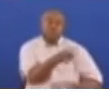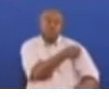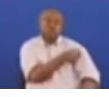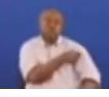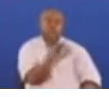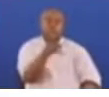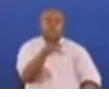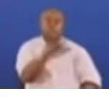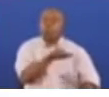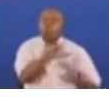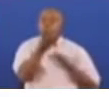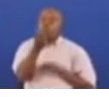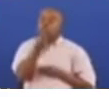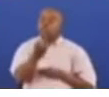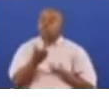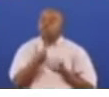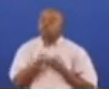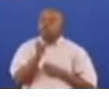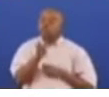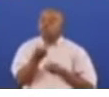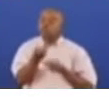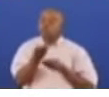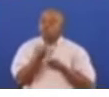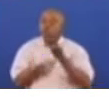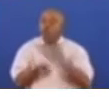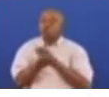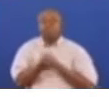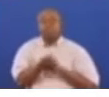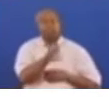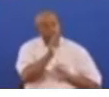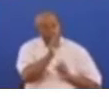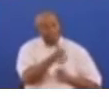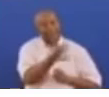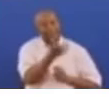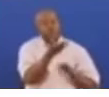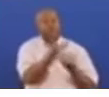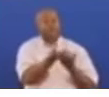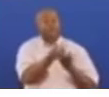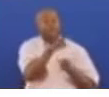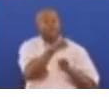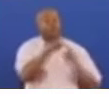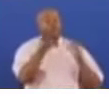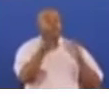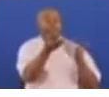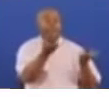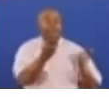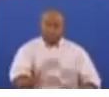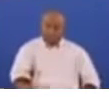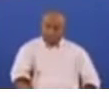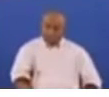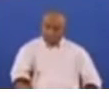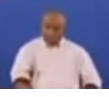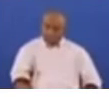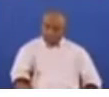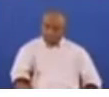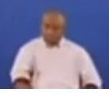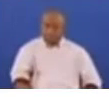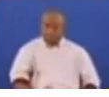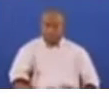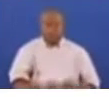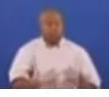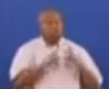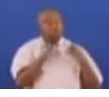tunaomba ushahidi, hana. Mheshimiwa akasema watu watakaochanjwa